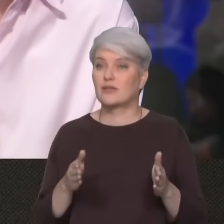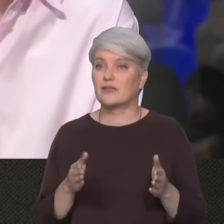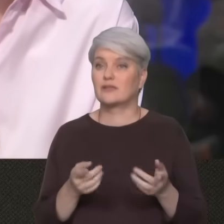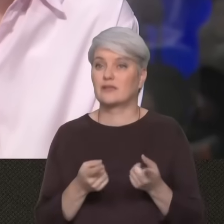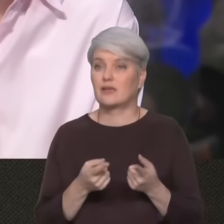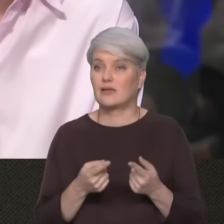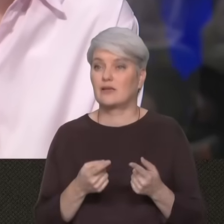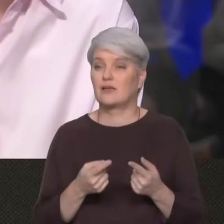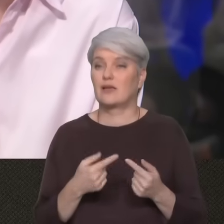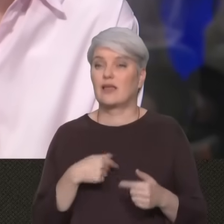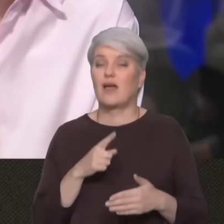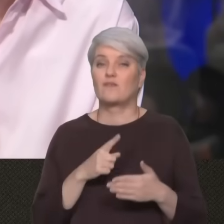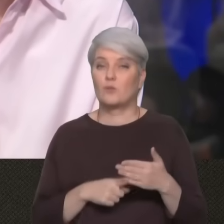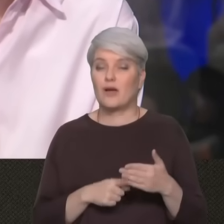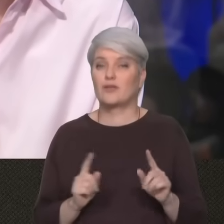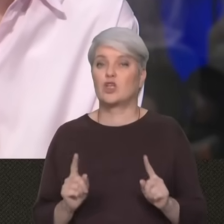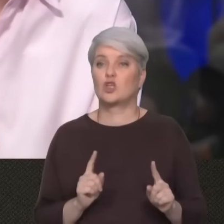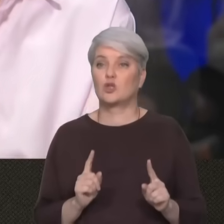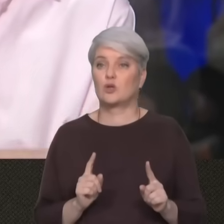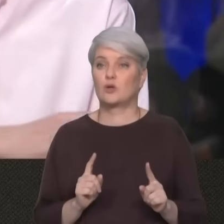відкриється. Я впевнений, що